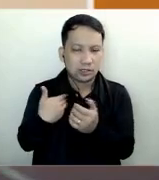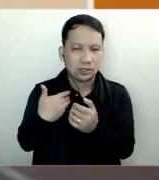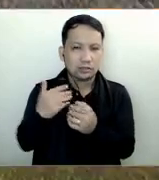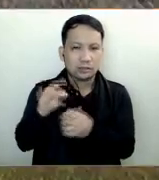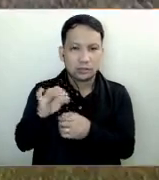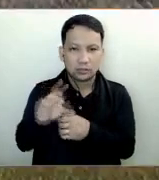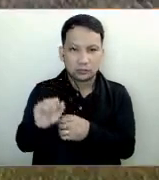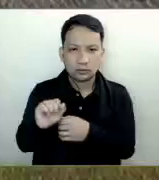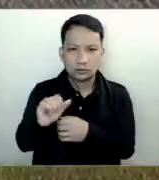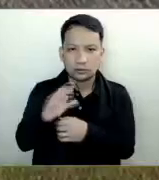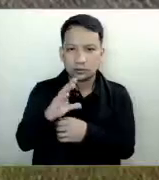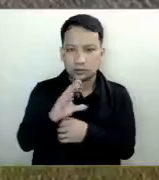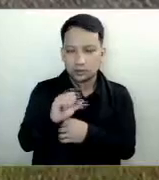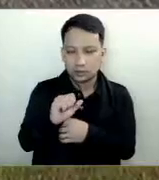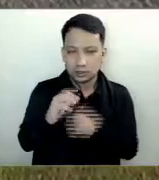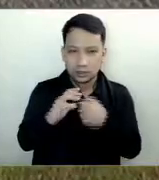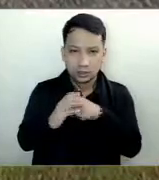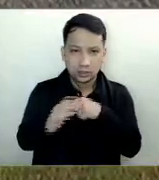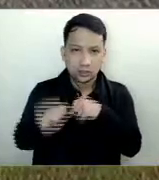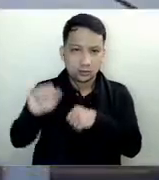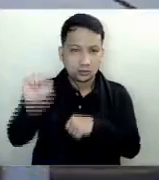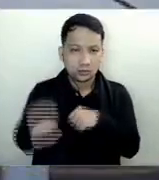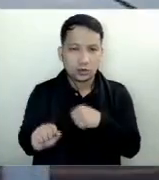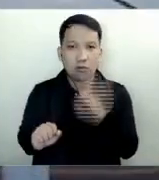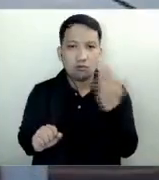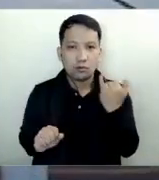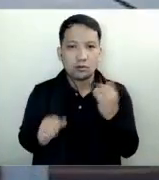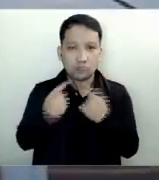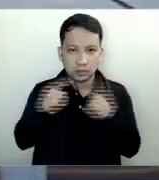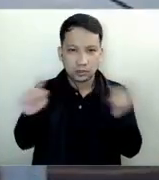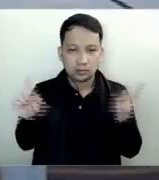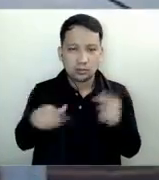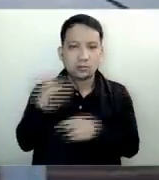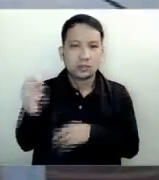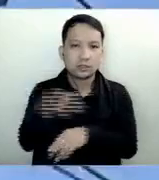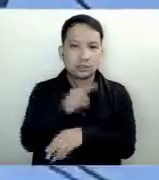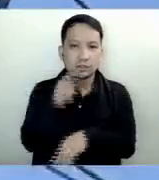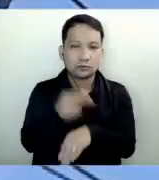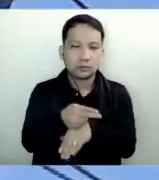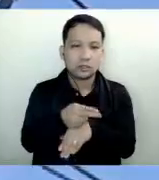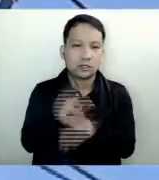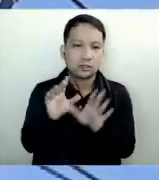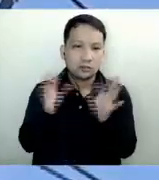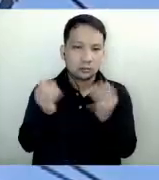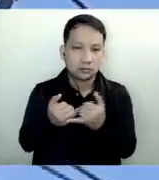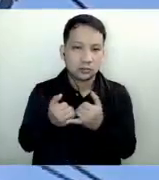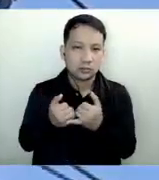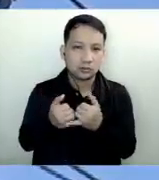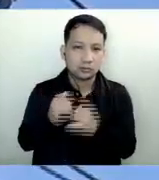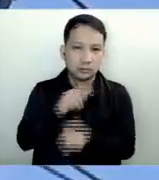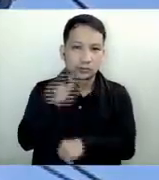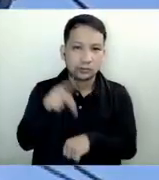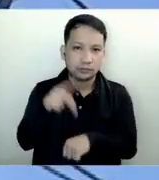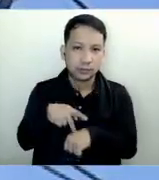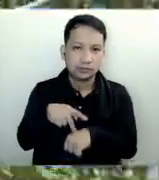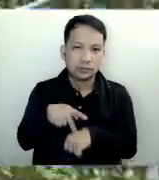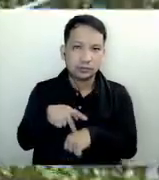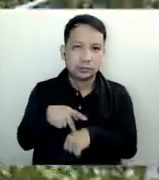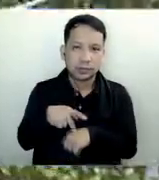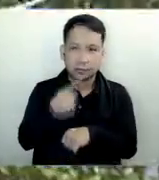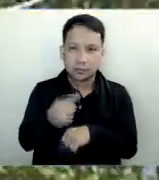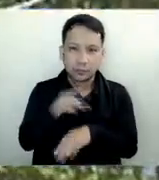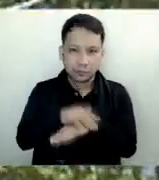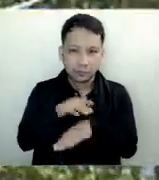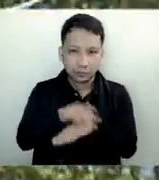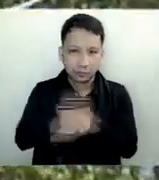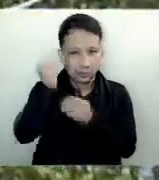Sur. Nagugat yan sa pagdadeklara ng National Grid Corporation of the Philippines ng red alert status sa Luzon